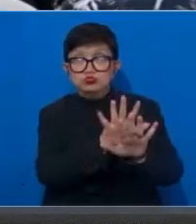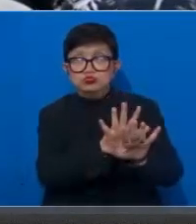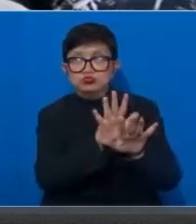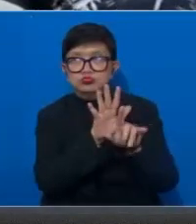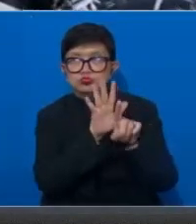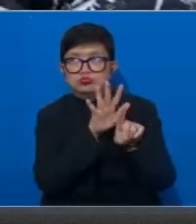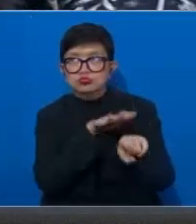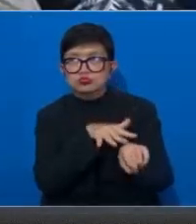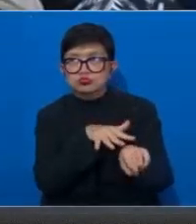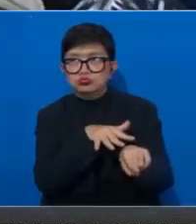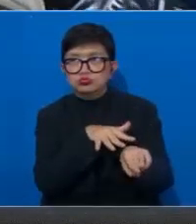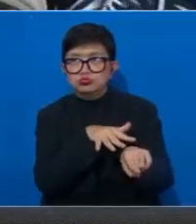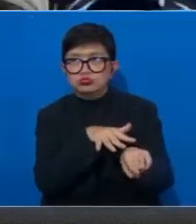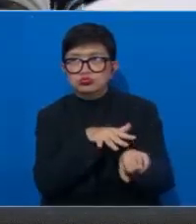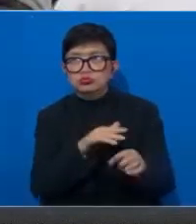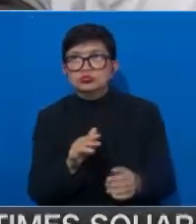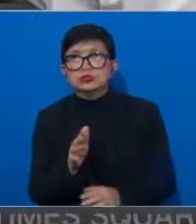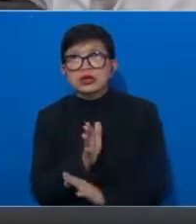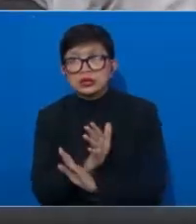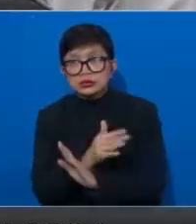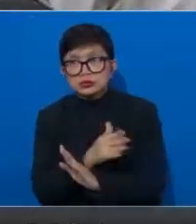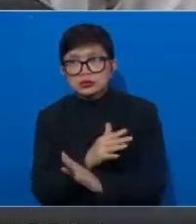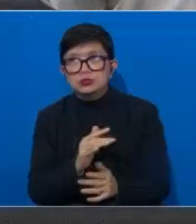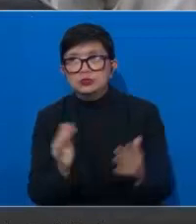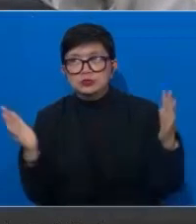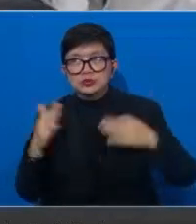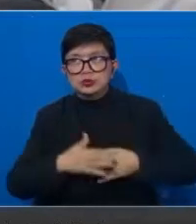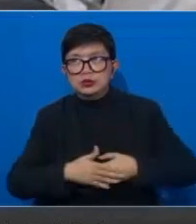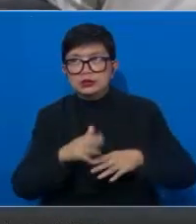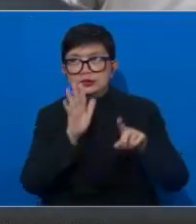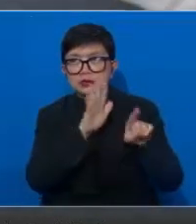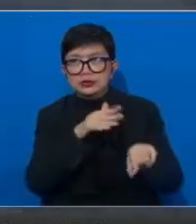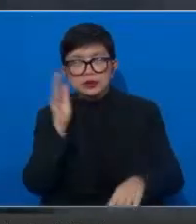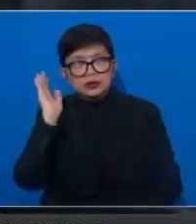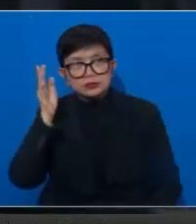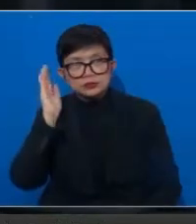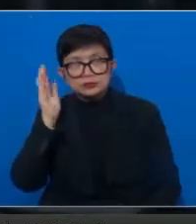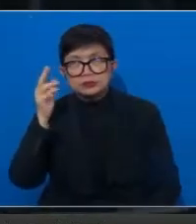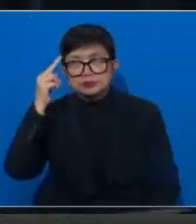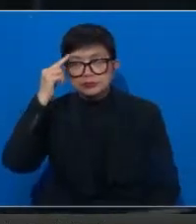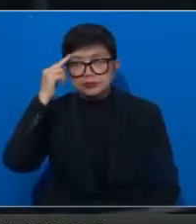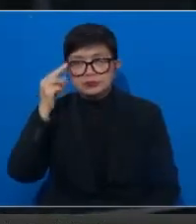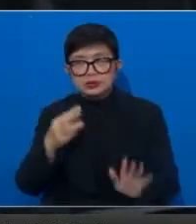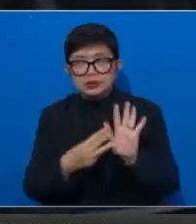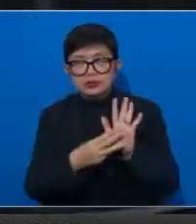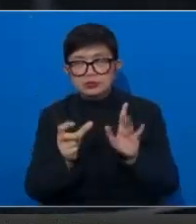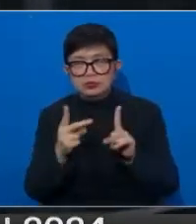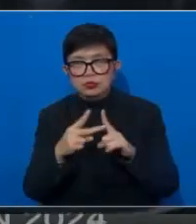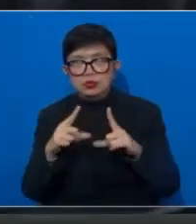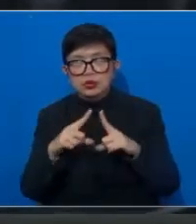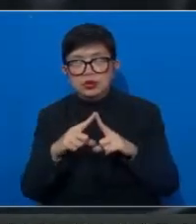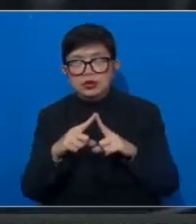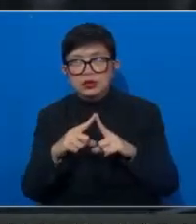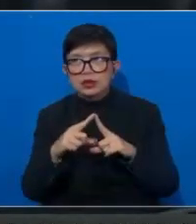sholat tarawih hari pertama. Sebelum menjalankan ibadah sholat tarawih, jemaah mendapat ceramah singkat dari pimpinan cabang Muhammadiyah Keramat terkait